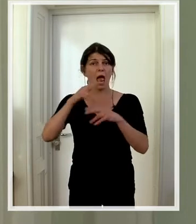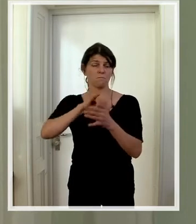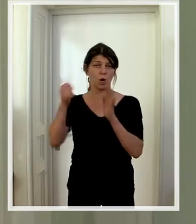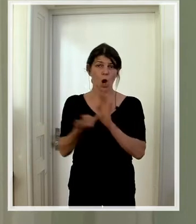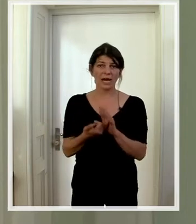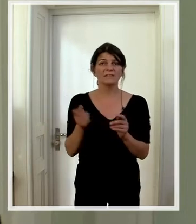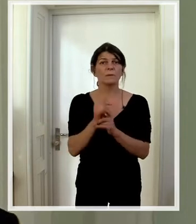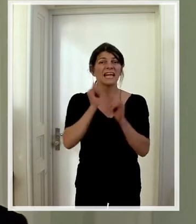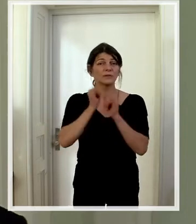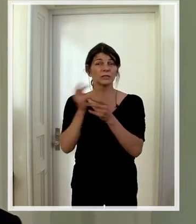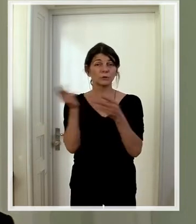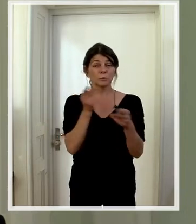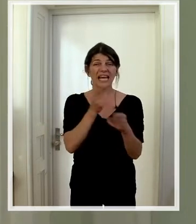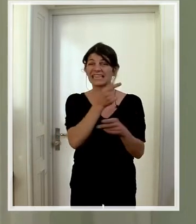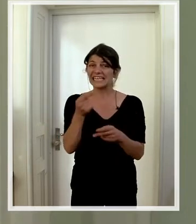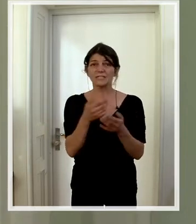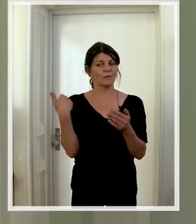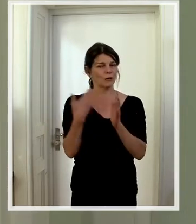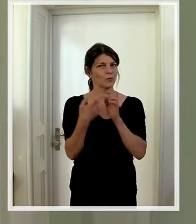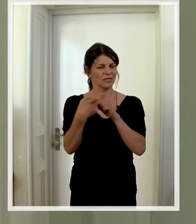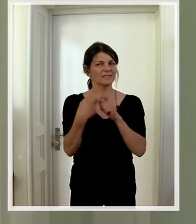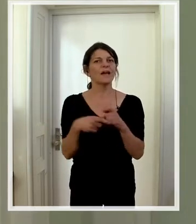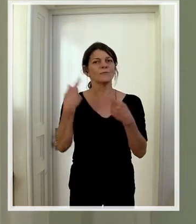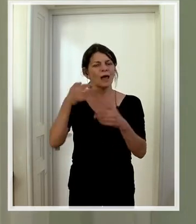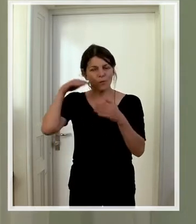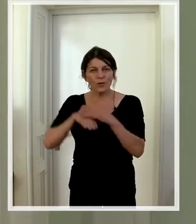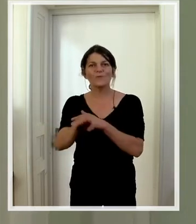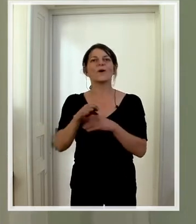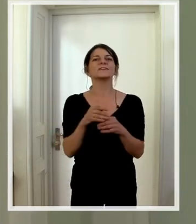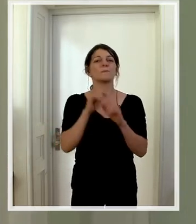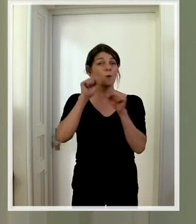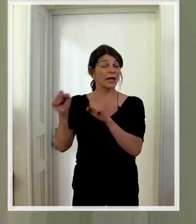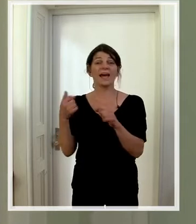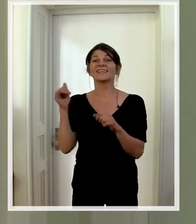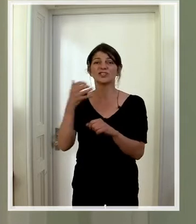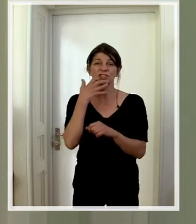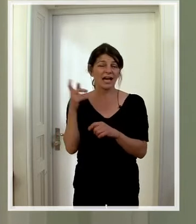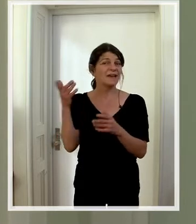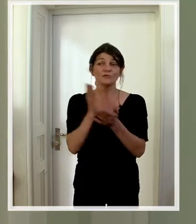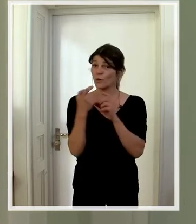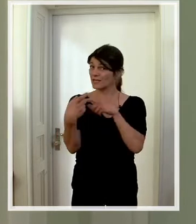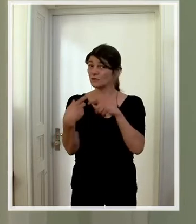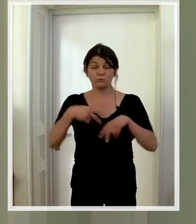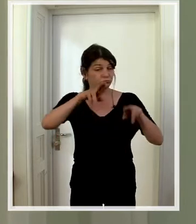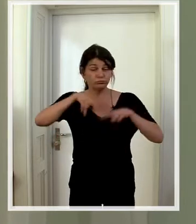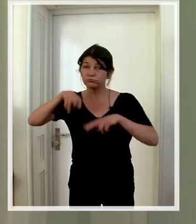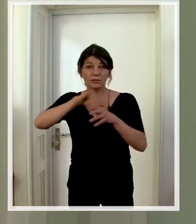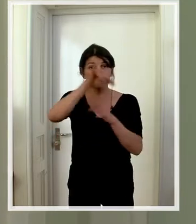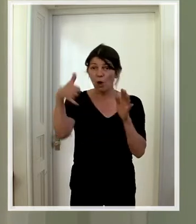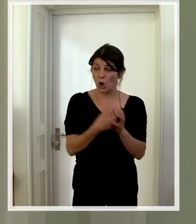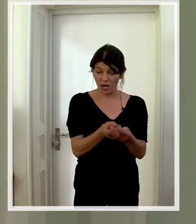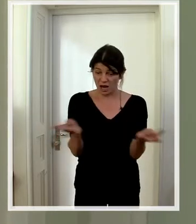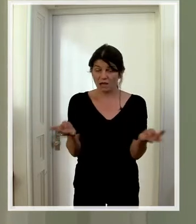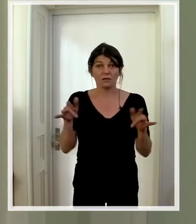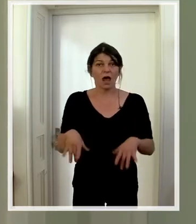Tresa, wo in Diskussion steht, und die Überführungsvarianten in Schaan, die zur Diskussion stehen. Es sind unterschiedliche Projekte. Man muss schon